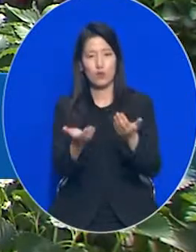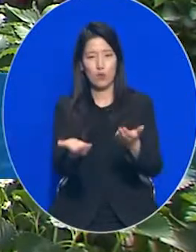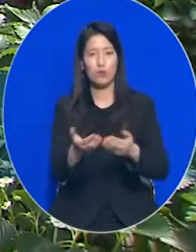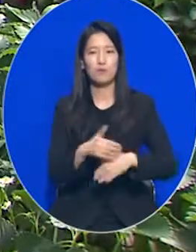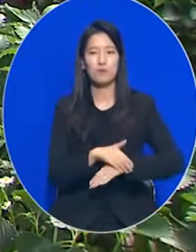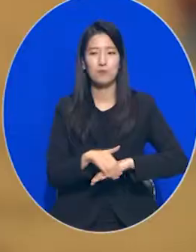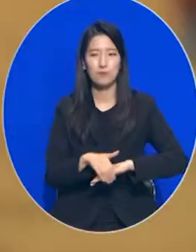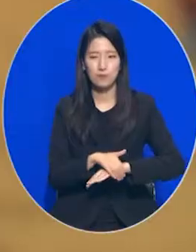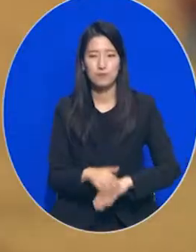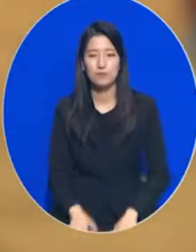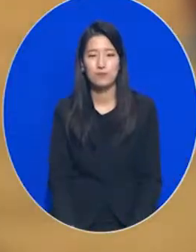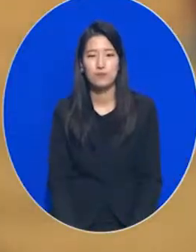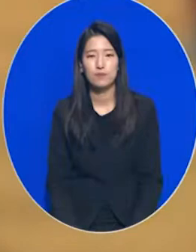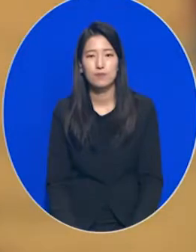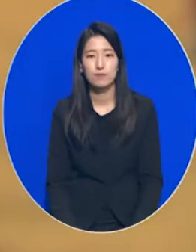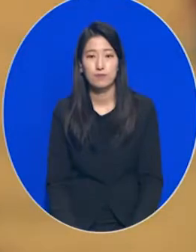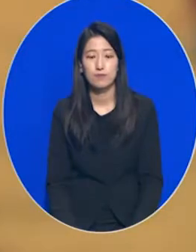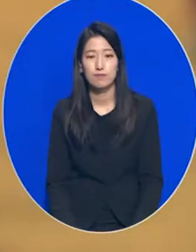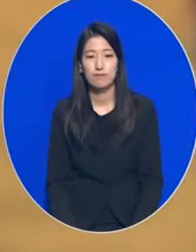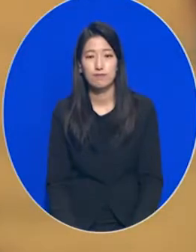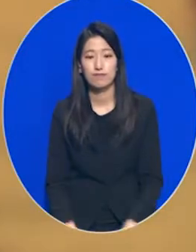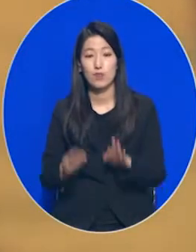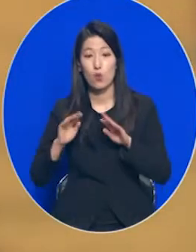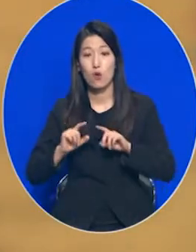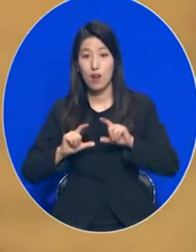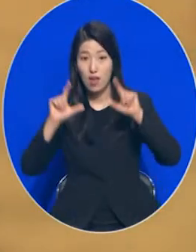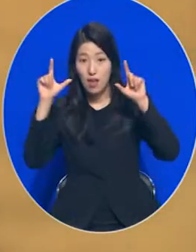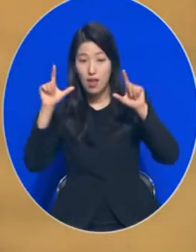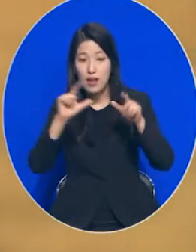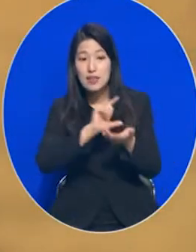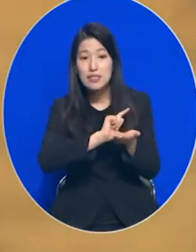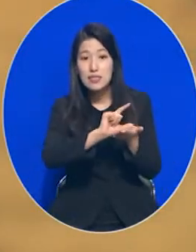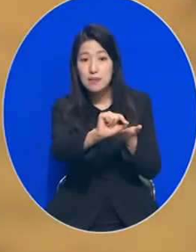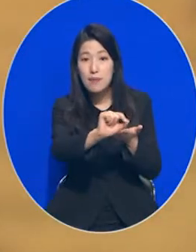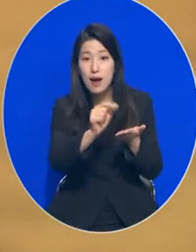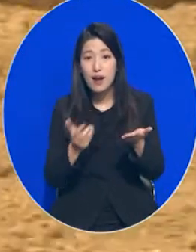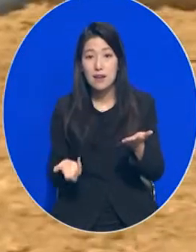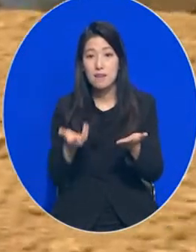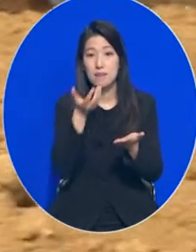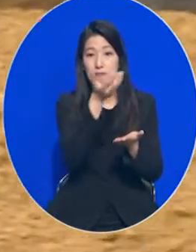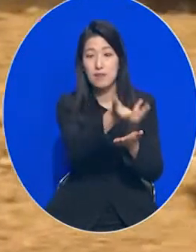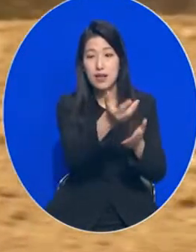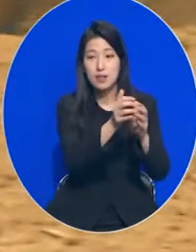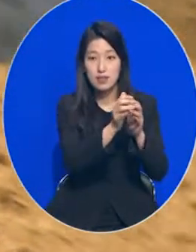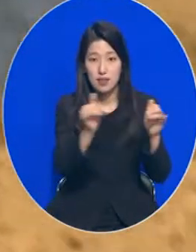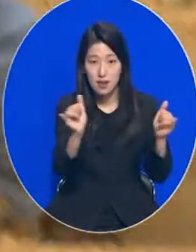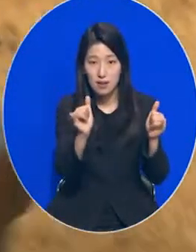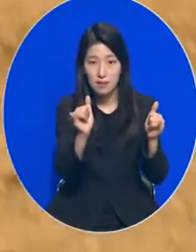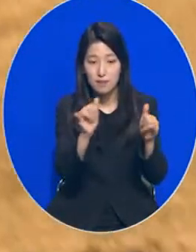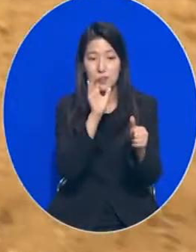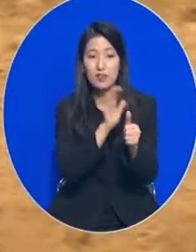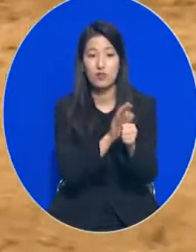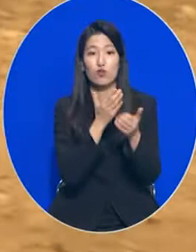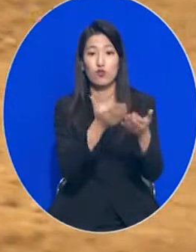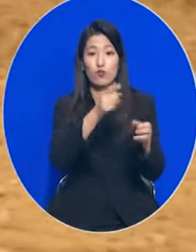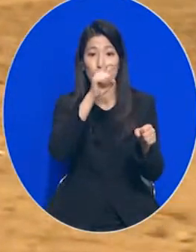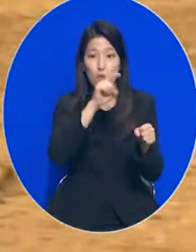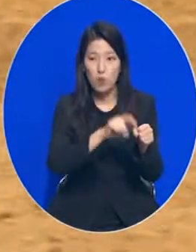전환하기로 했습니다. 이를 위해 올해 귀농 귀촌 지원 예산으로 지난해보다 68.5%